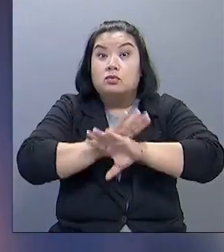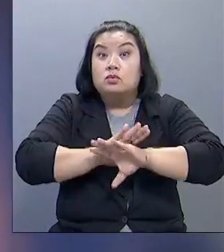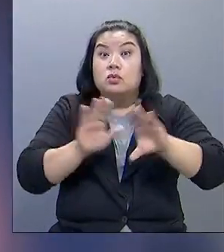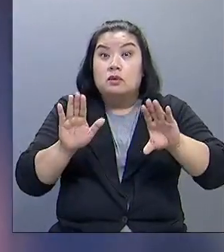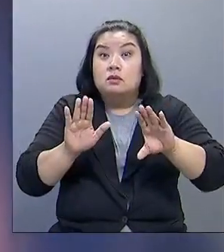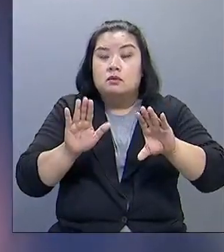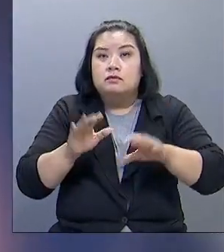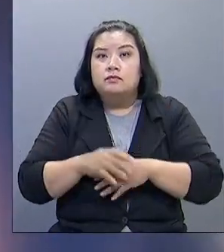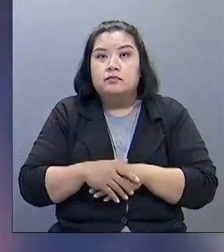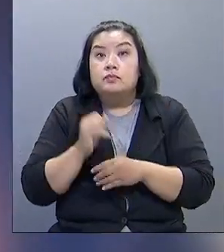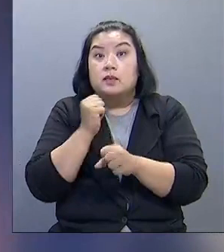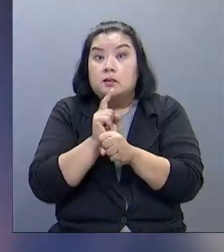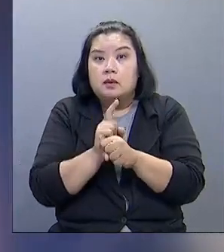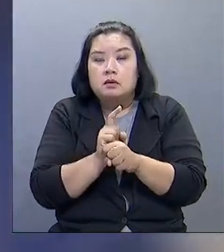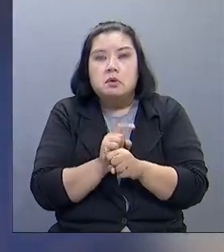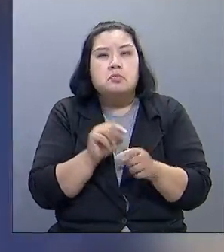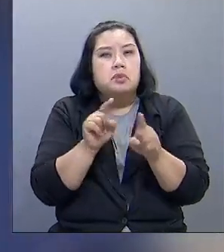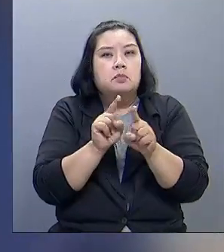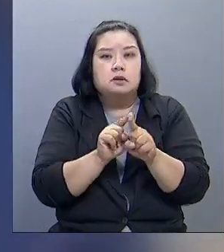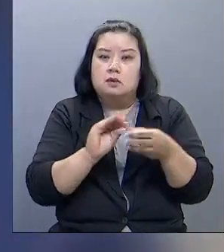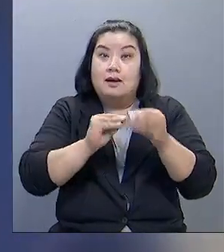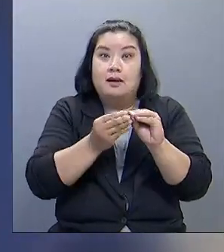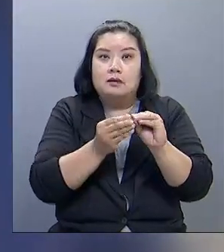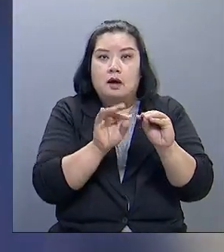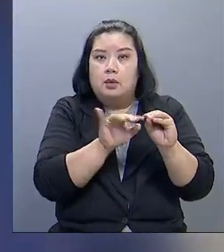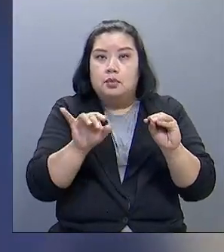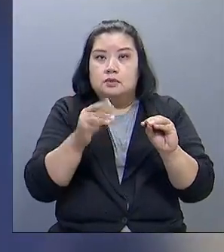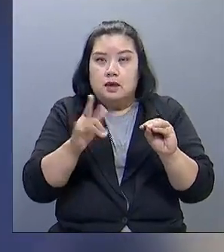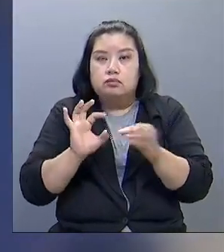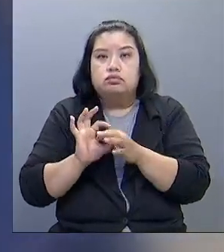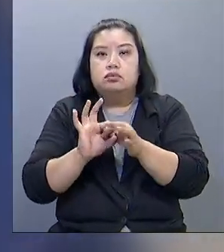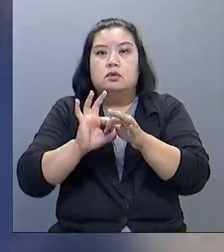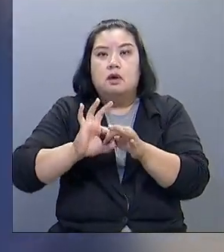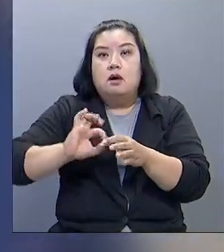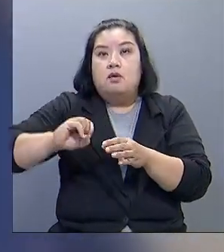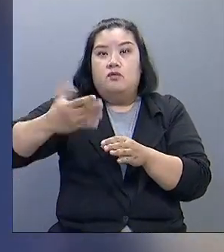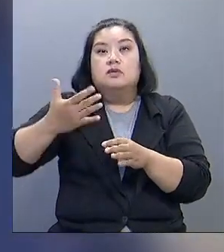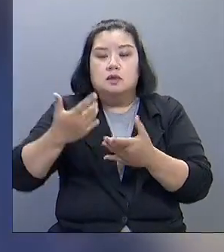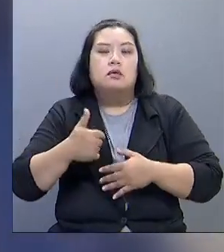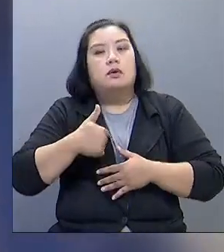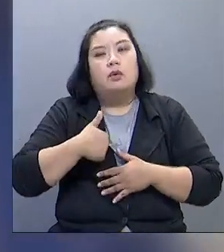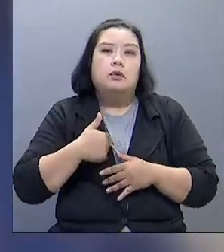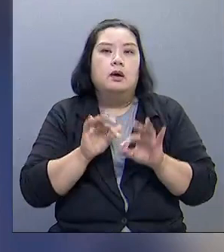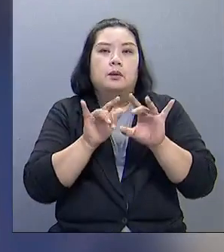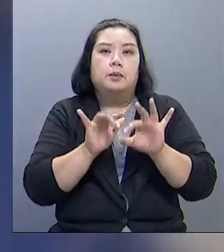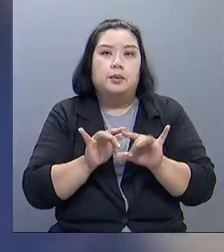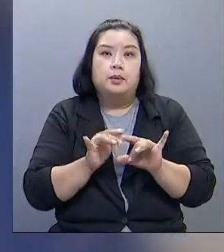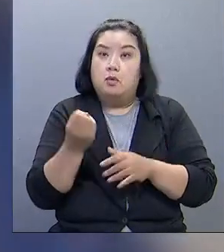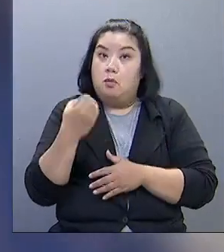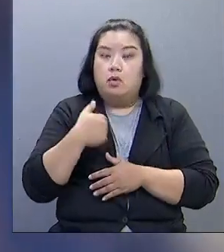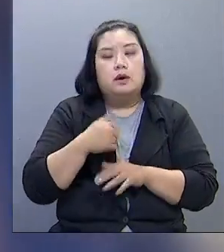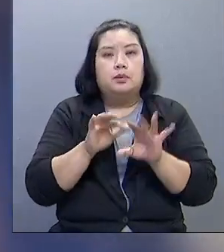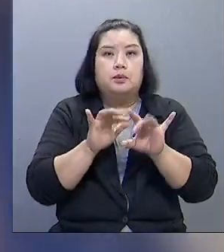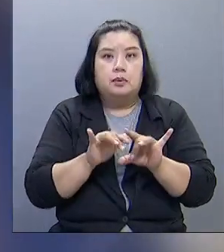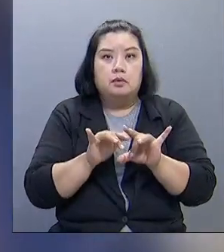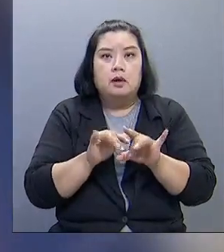เขาส่ง link มาให CHRISexisting theกวดตามทเขาบอกเรากไมคิ